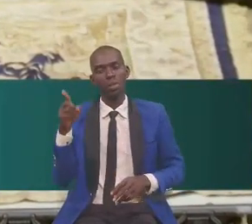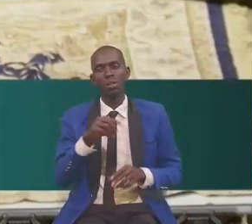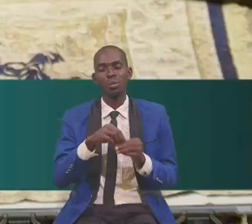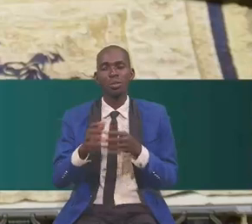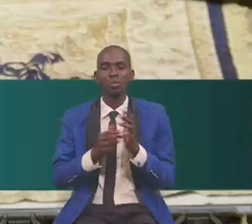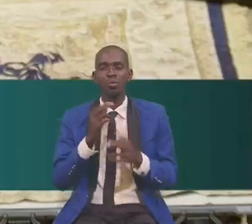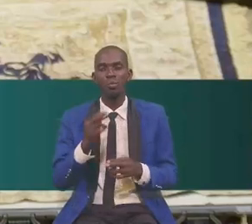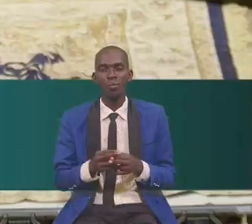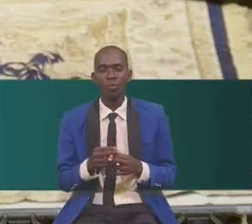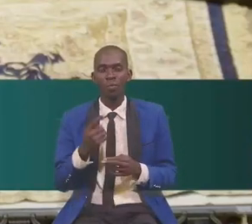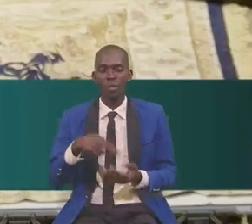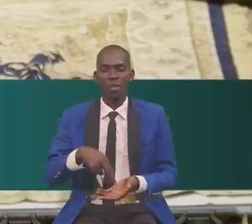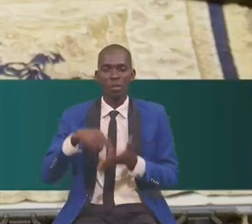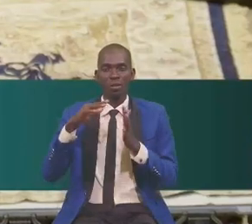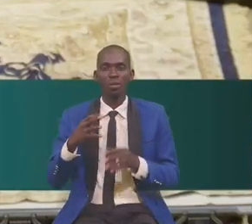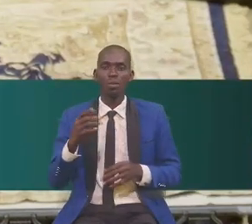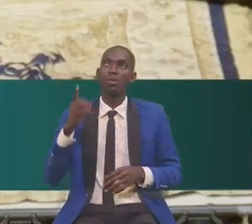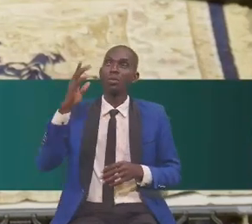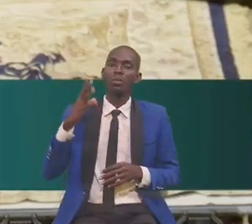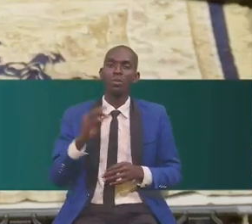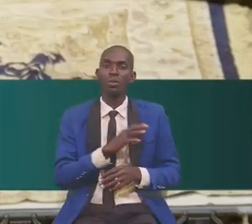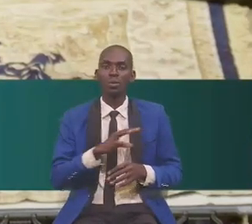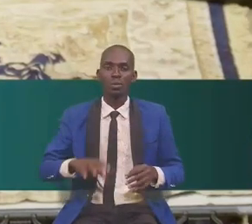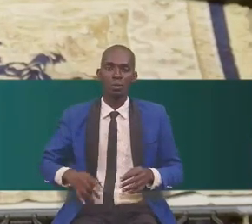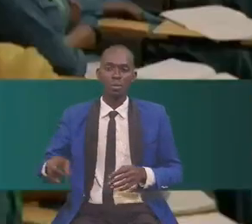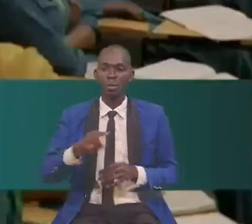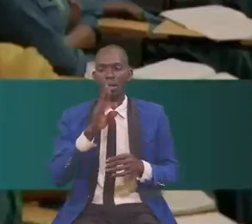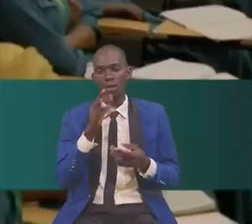Les ambassadeurs de Dieu, de Christ, viennent.